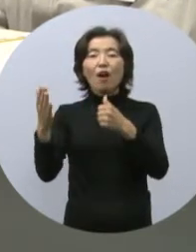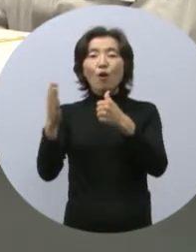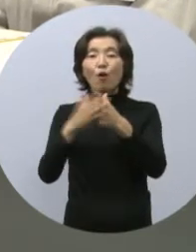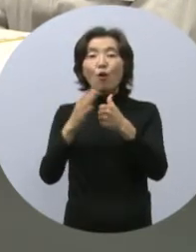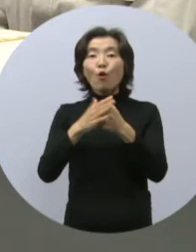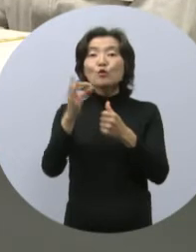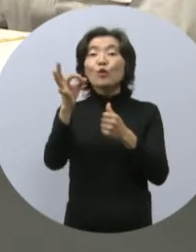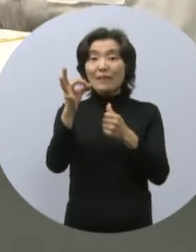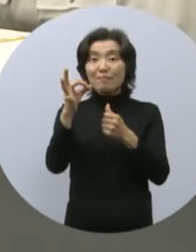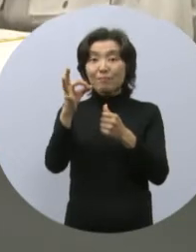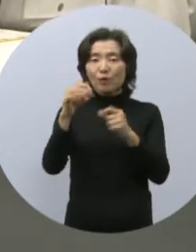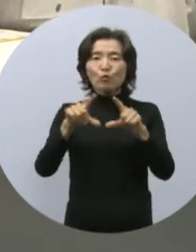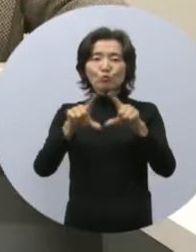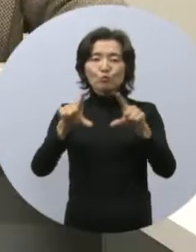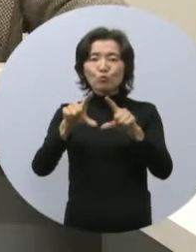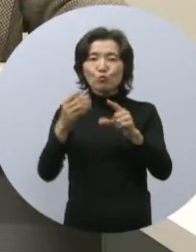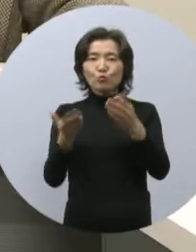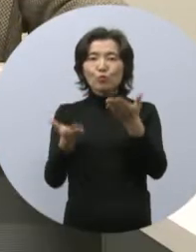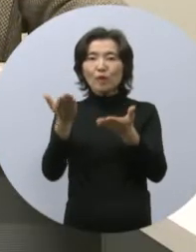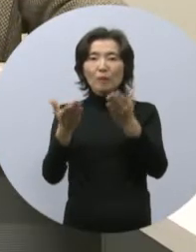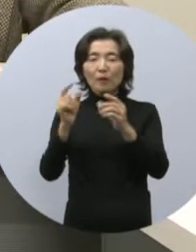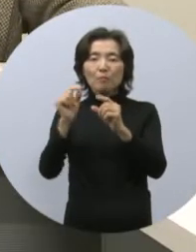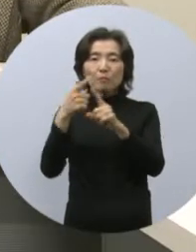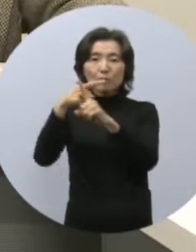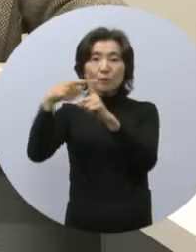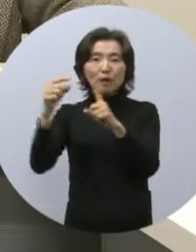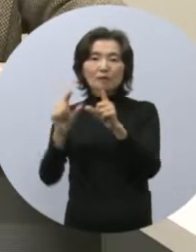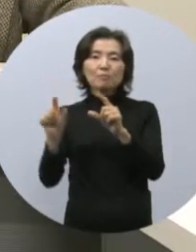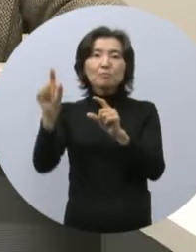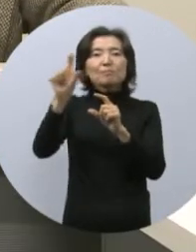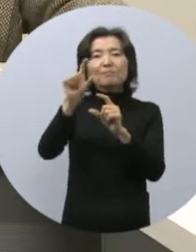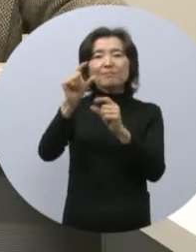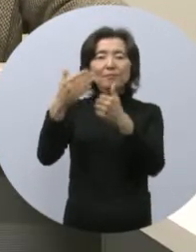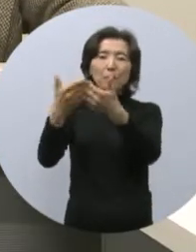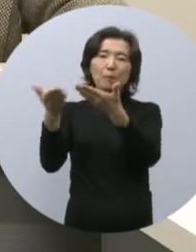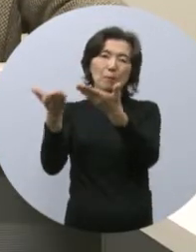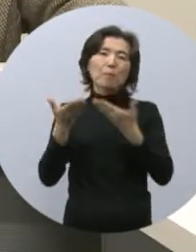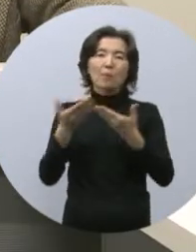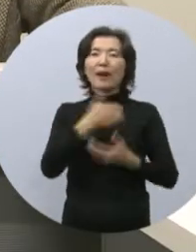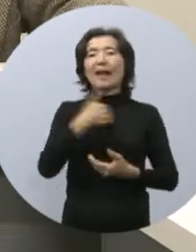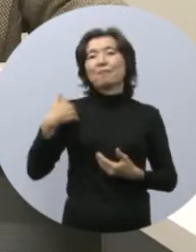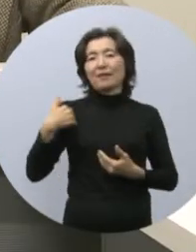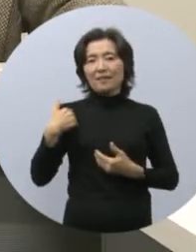くさん上乗せいただきまして本当に助かりました。ありがとうございました。